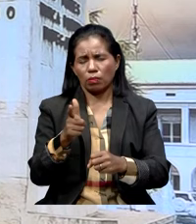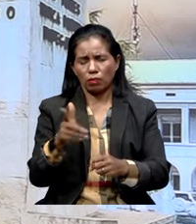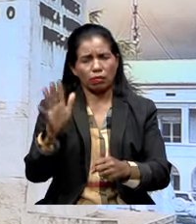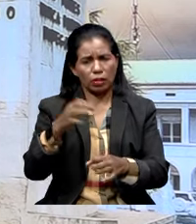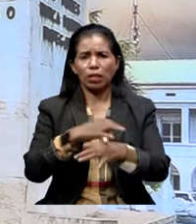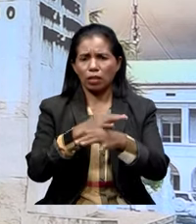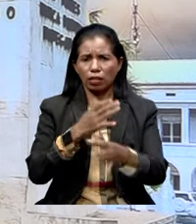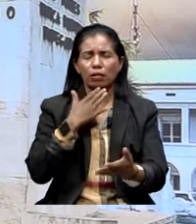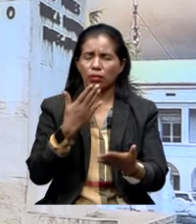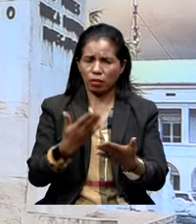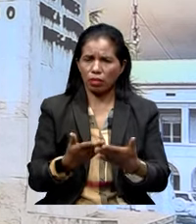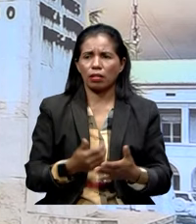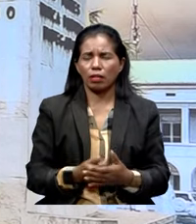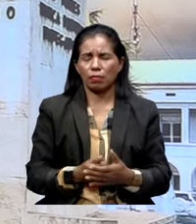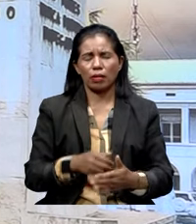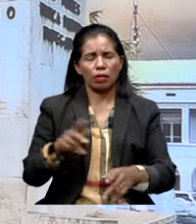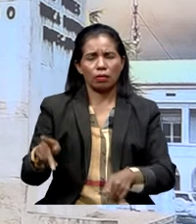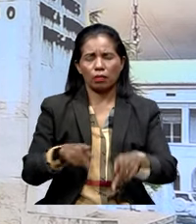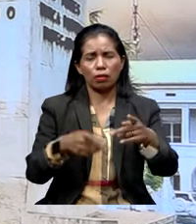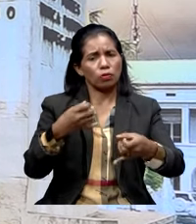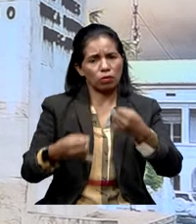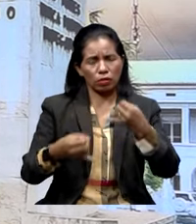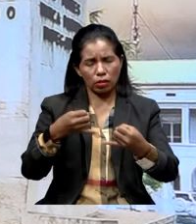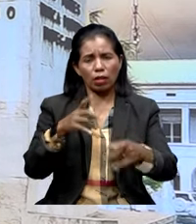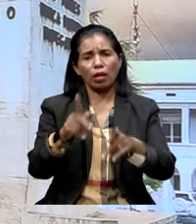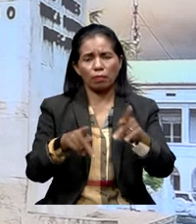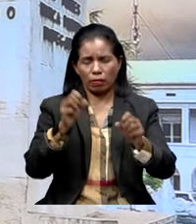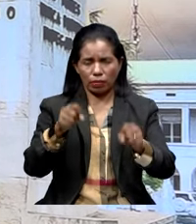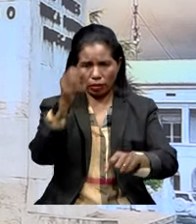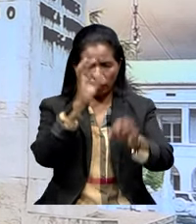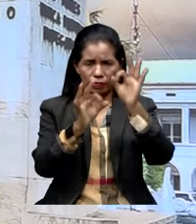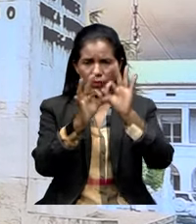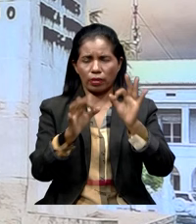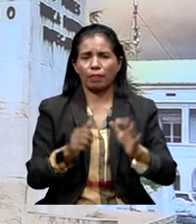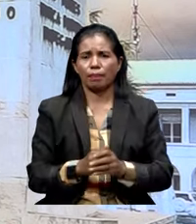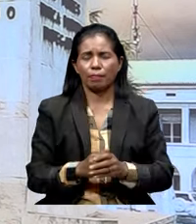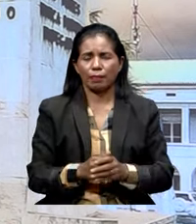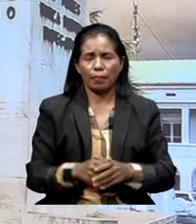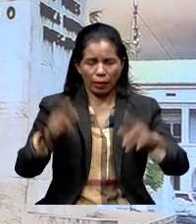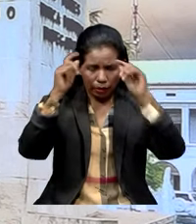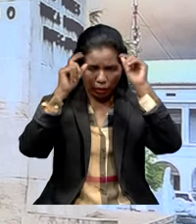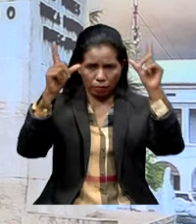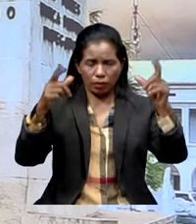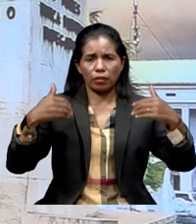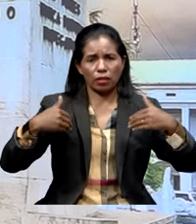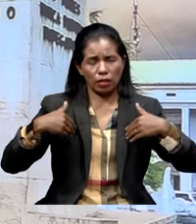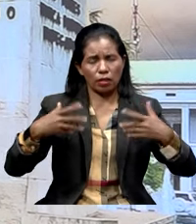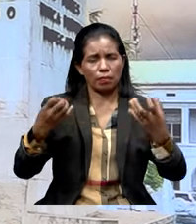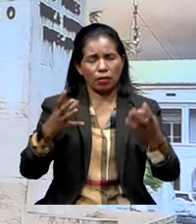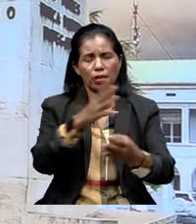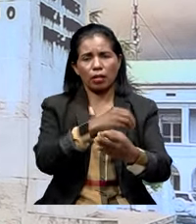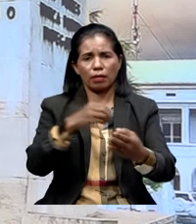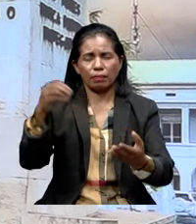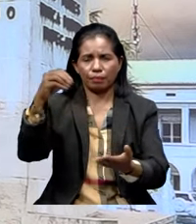kualidad, para itulah publik ni justisi ni emang fiar. Alessandre Cortreal hatutan Timor Leste ia rekursu barak nebe